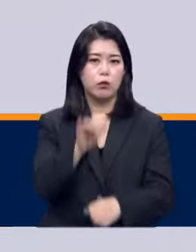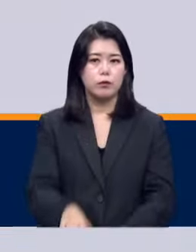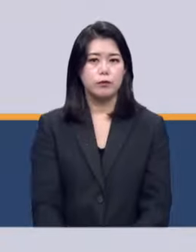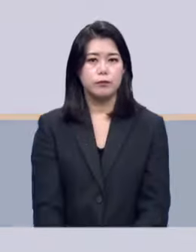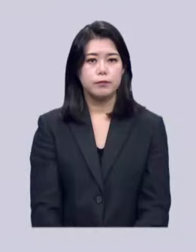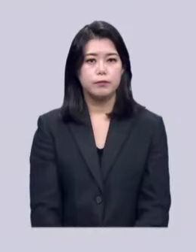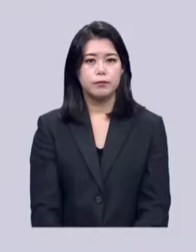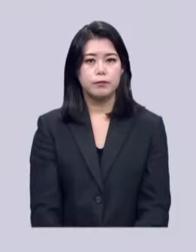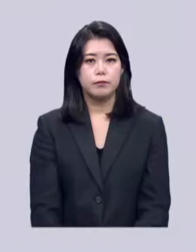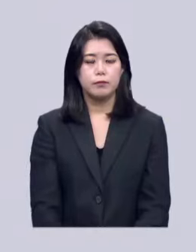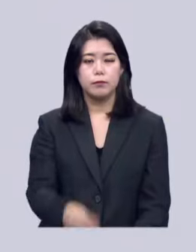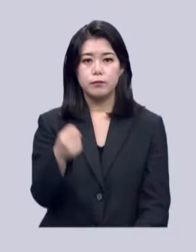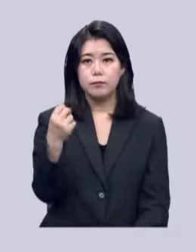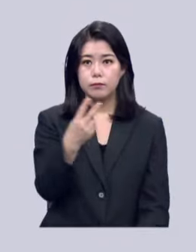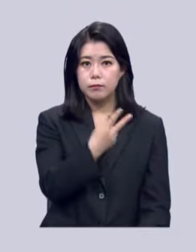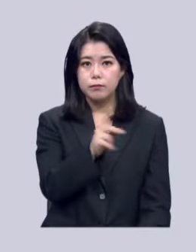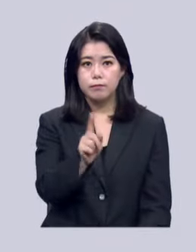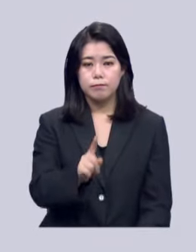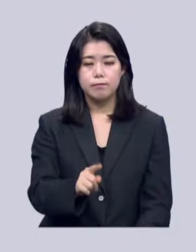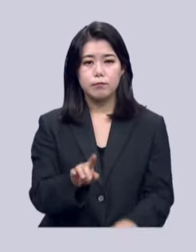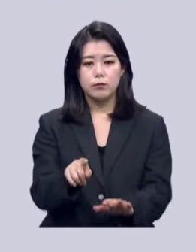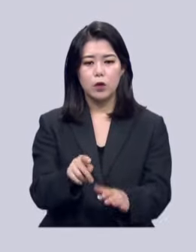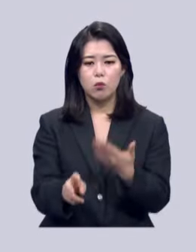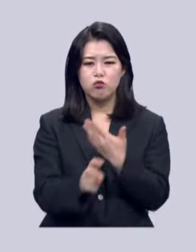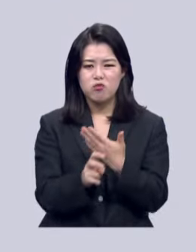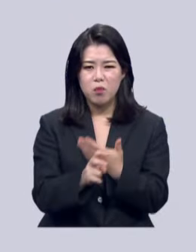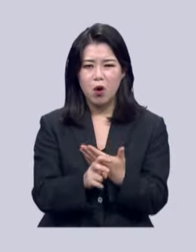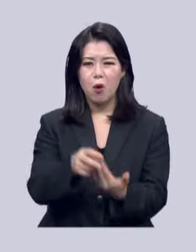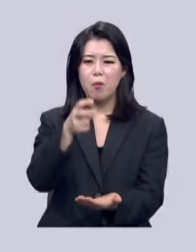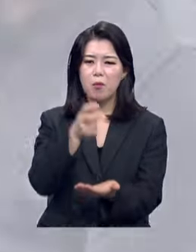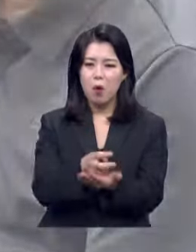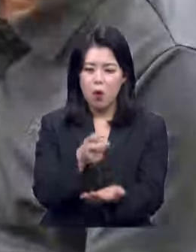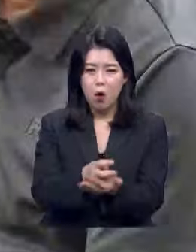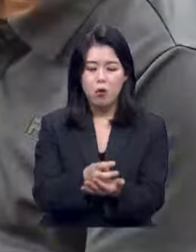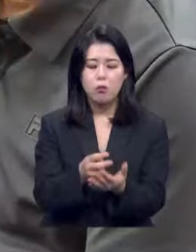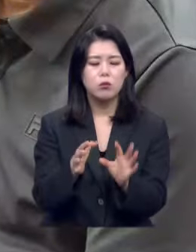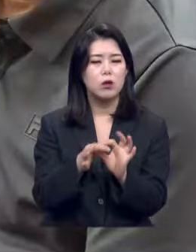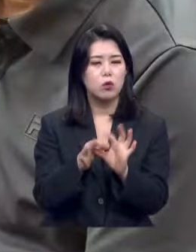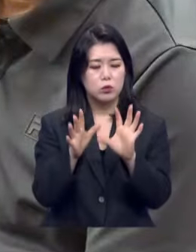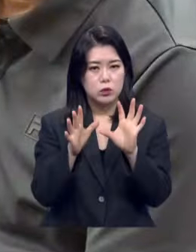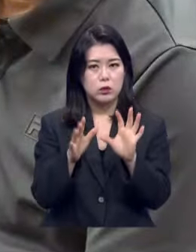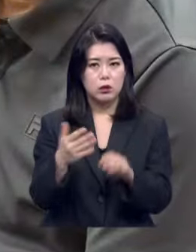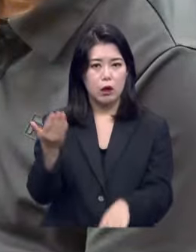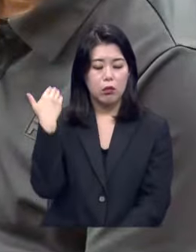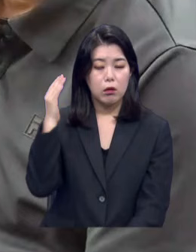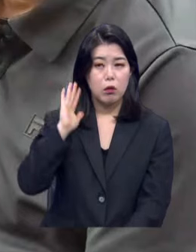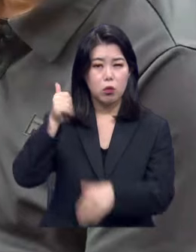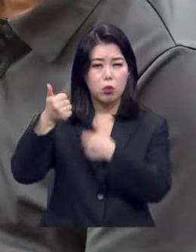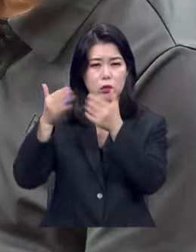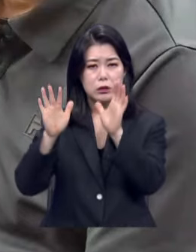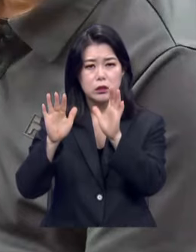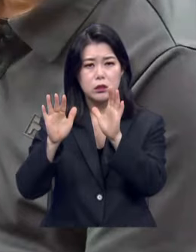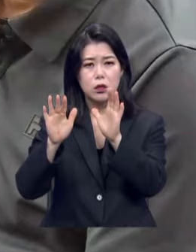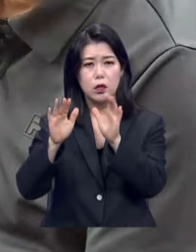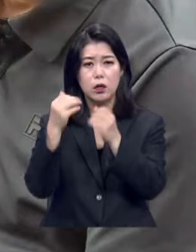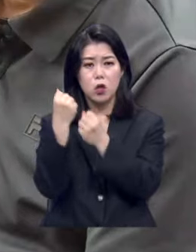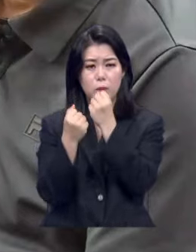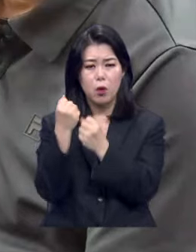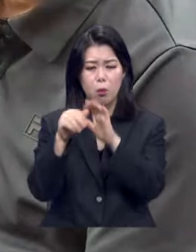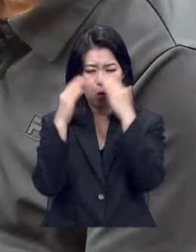생각합니다 그리고 두 번째로는 이것이 불법이냐 합법이냐 따지기 앞서서 그동안의 대통령실의 해명이 모두